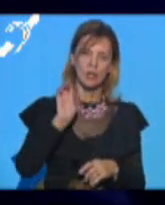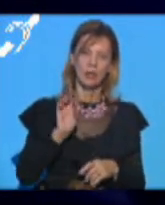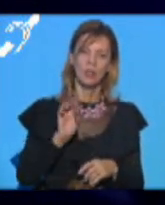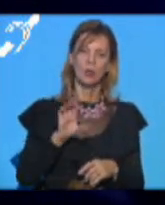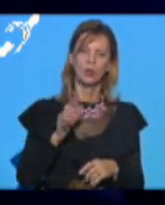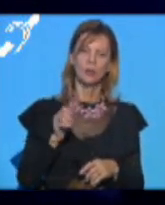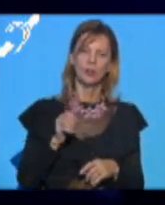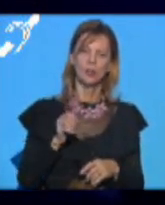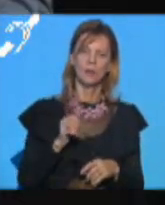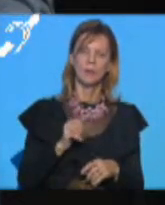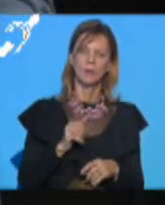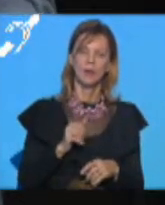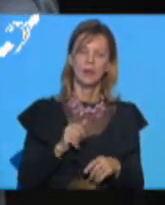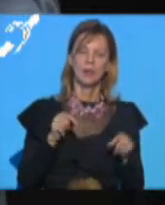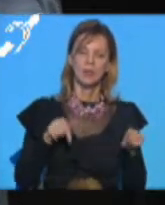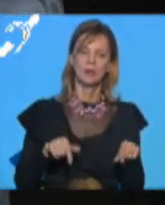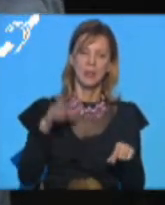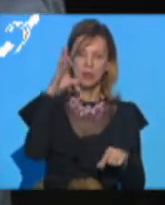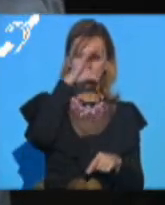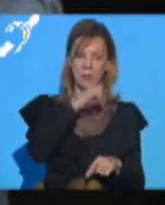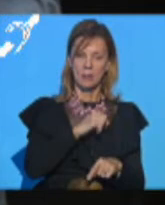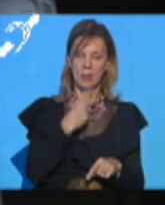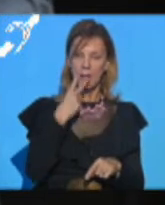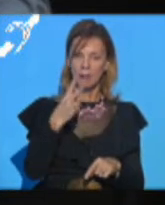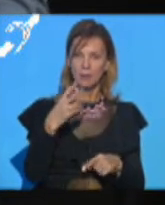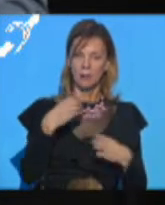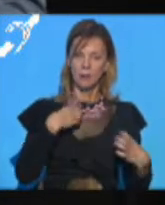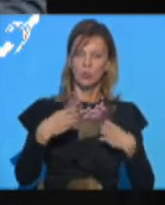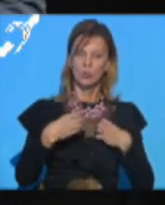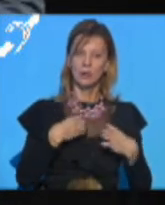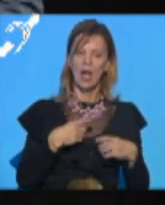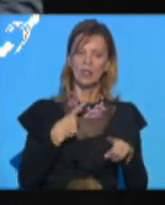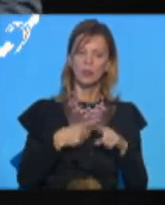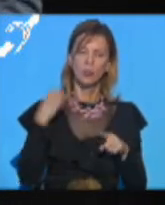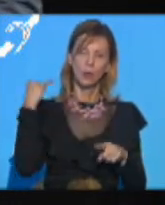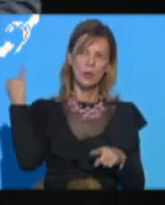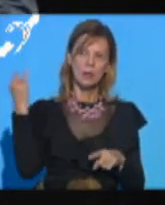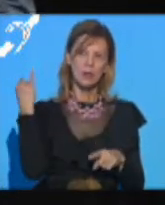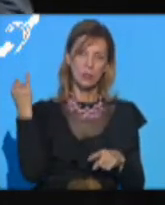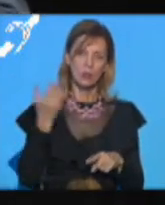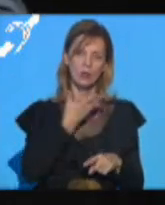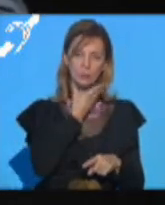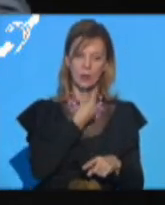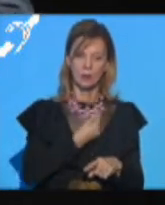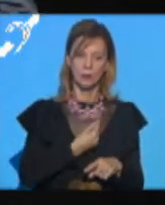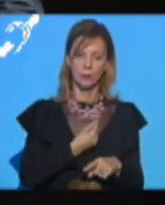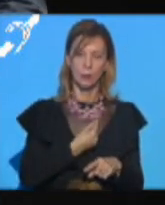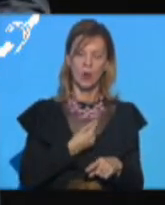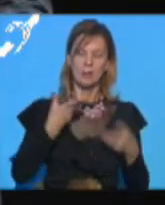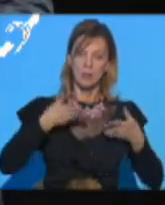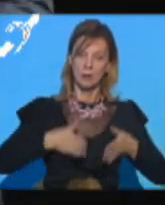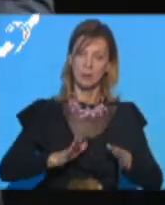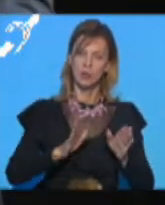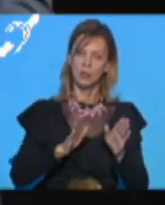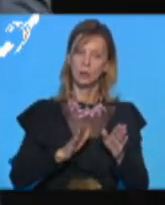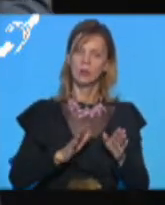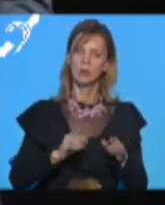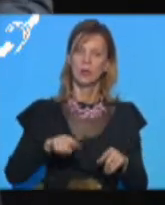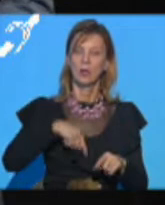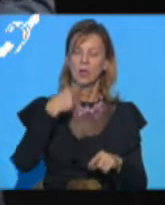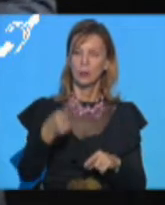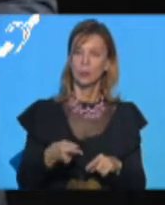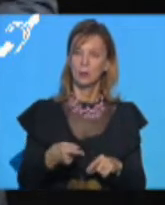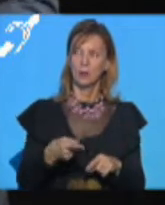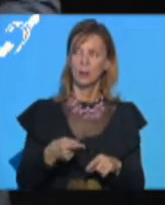și Fără Pijamale. Seara asta, vedeți, e un teatru cu o istorie extraordinară. Născut după